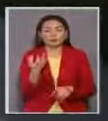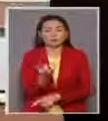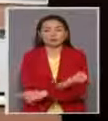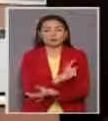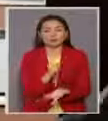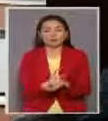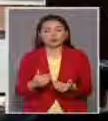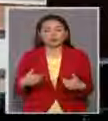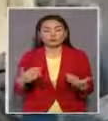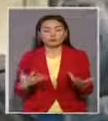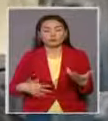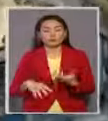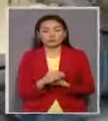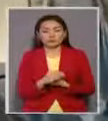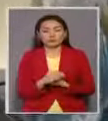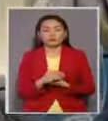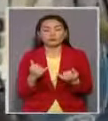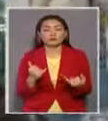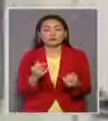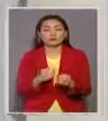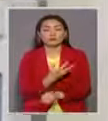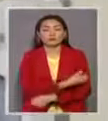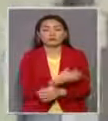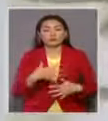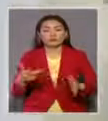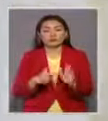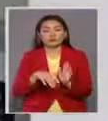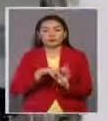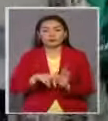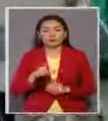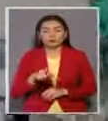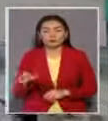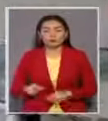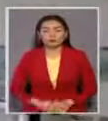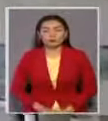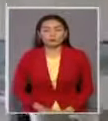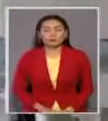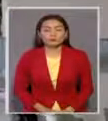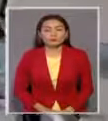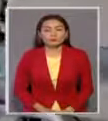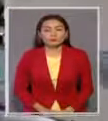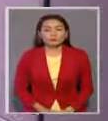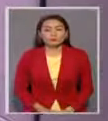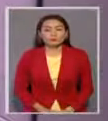дозу прививки от коронавируса. Сегодня ею привиты более 7 миллионов человек. Акан Иглам, телеканал Атрау.